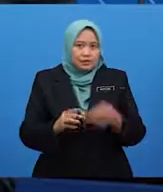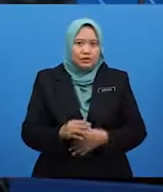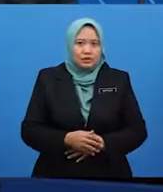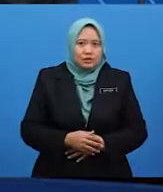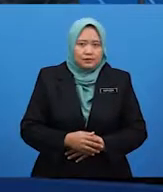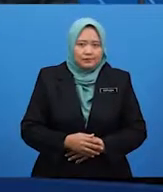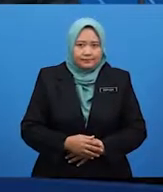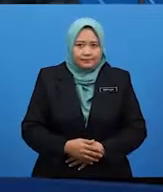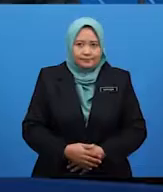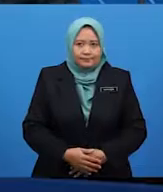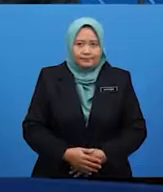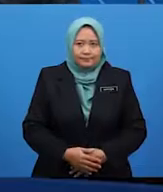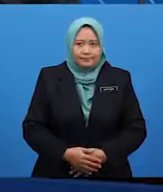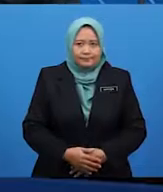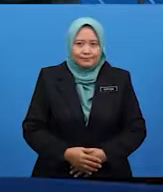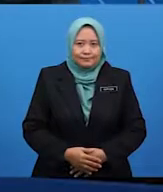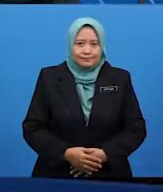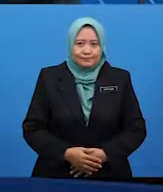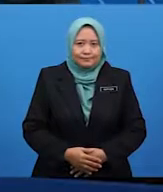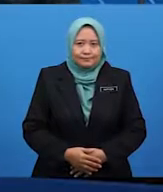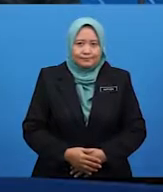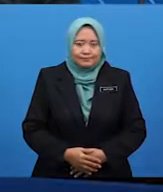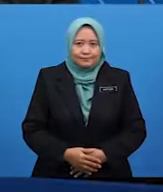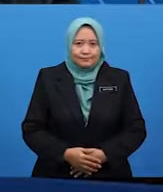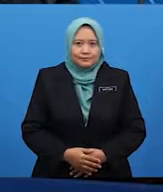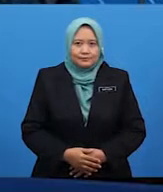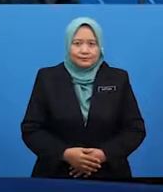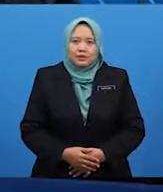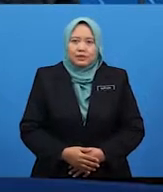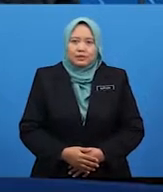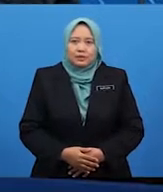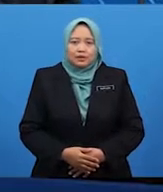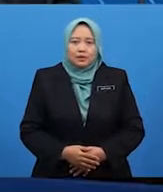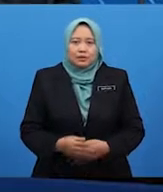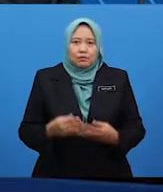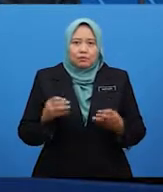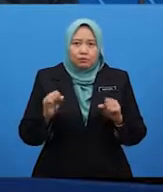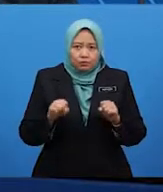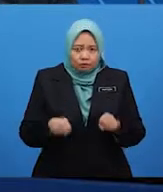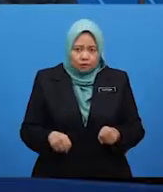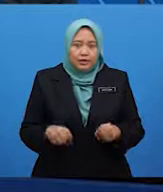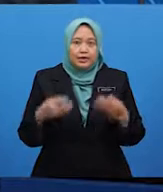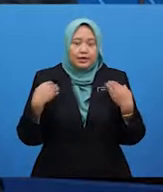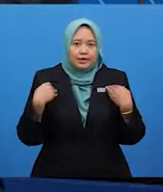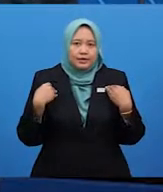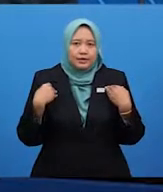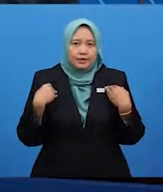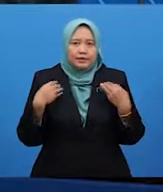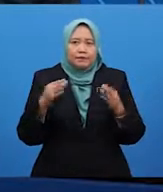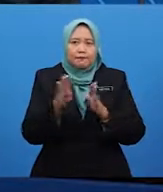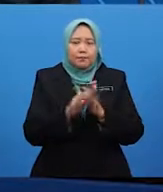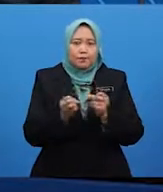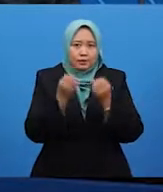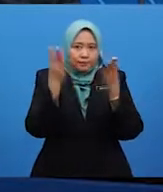saya kongsikan keindahan dalam seni visual diwujudkan oleh beberapa ciri. Kita kena tahu ya. Ciri yang pertama, kita